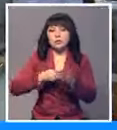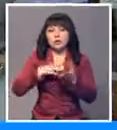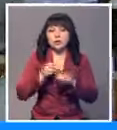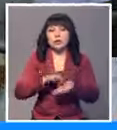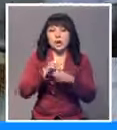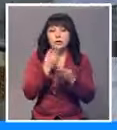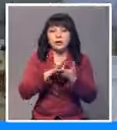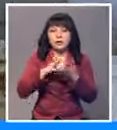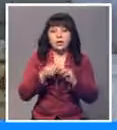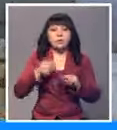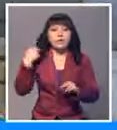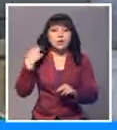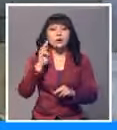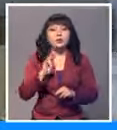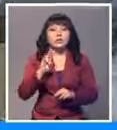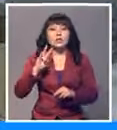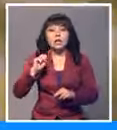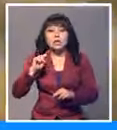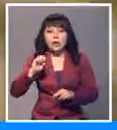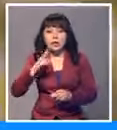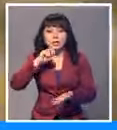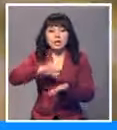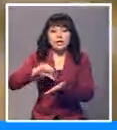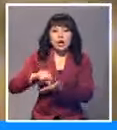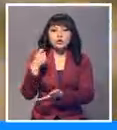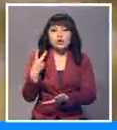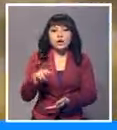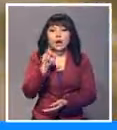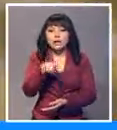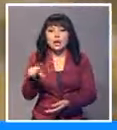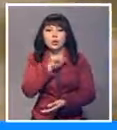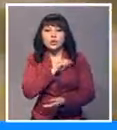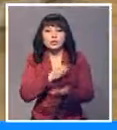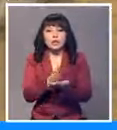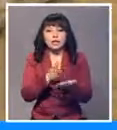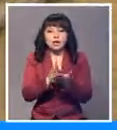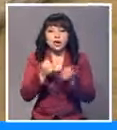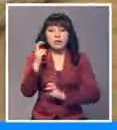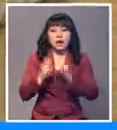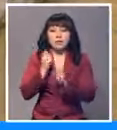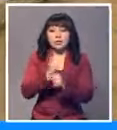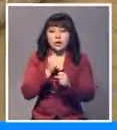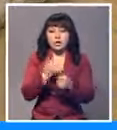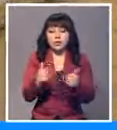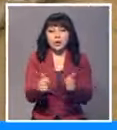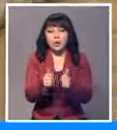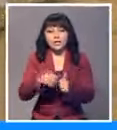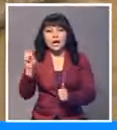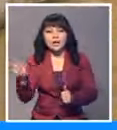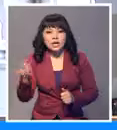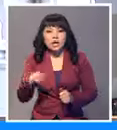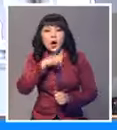кондитерлік фабриканың жоспарымен танысып, ұжыммен кездесті. 120 адам жұмыс істейтін фабриканың өнімдері қазірдің өзінде көрші қырғыз бен